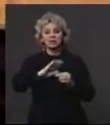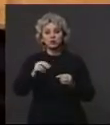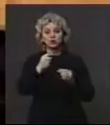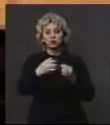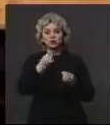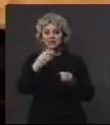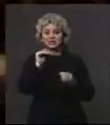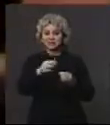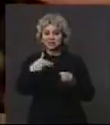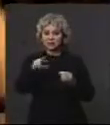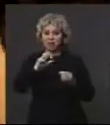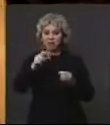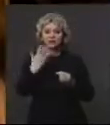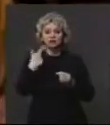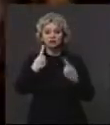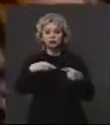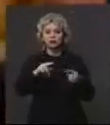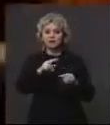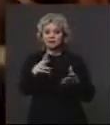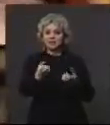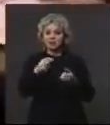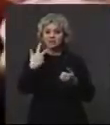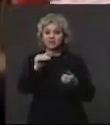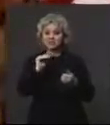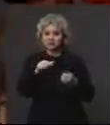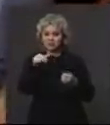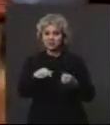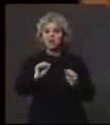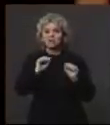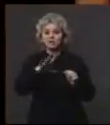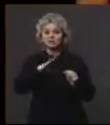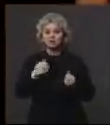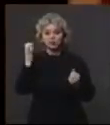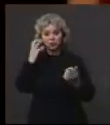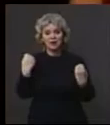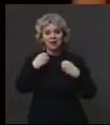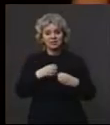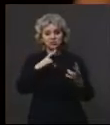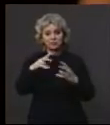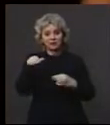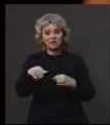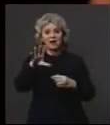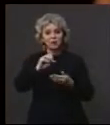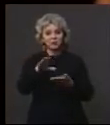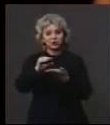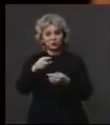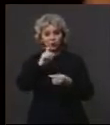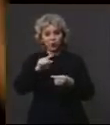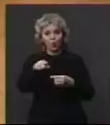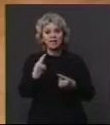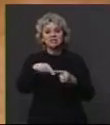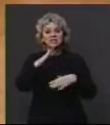Чуть больше 14 тысяч, когда другие пары набирали и за 30 тысяч. Возможно, подвела черная одежда. Такой цвет камера плохо считывает. Сейчас